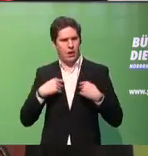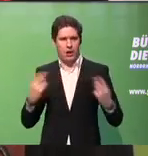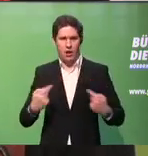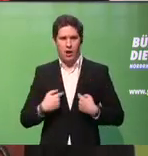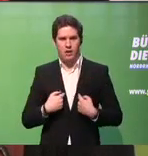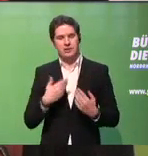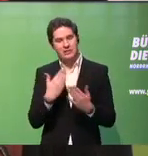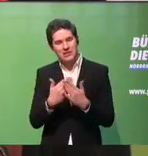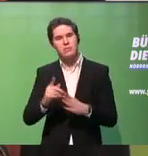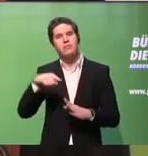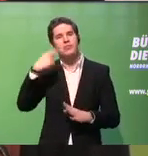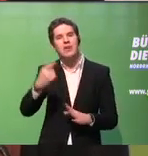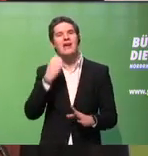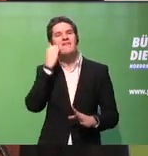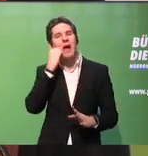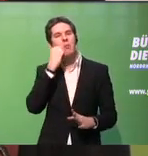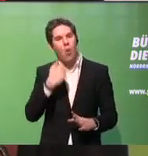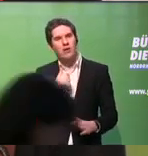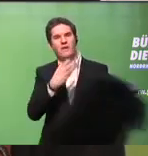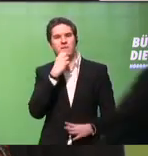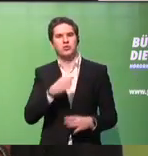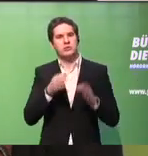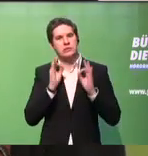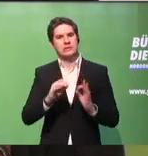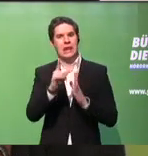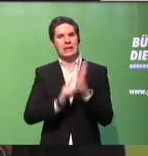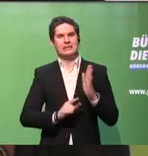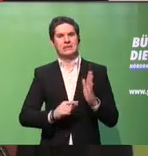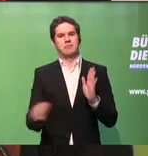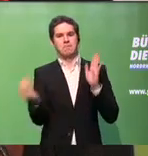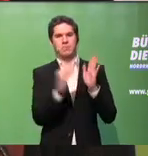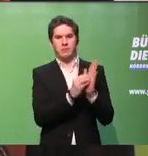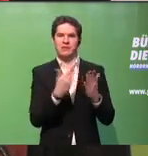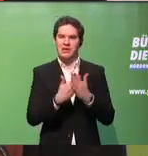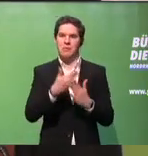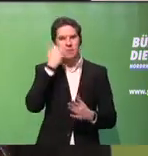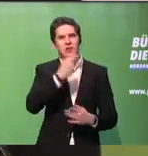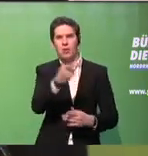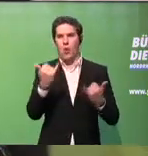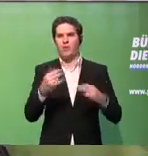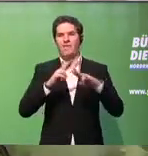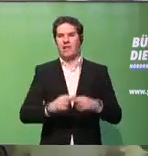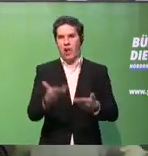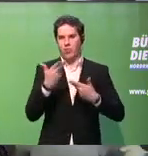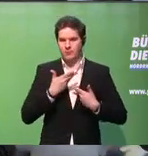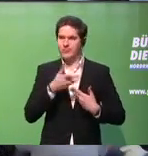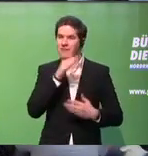auf einen aussichtsreichen Listenplatz bewerben und dafür bitte ich euch heute um euer Vertrauen. Dankeschön.